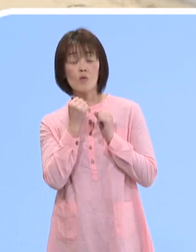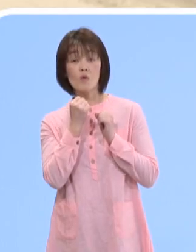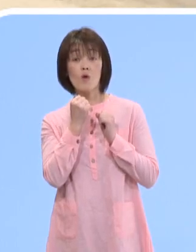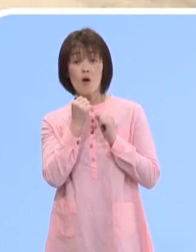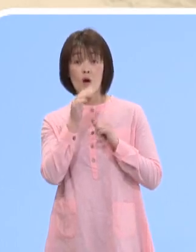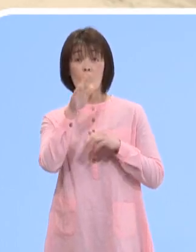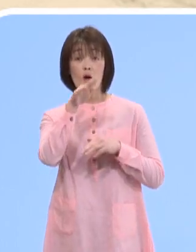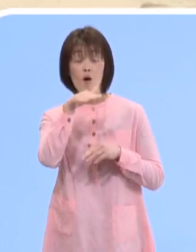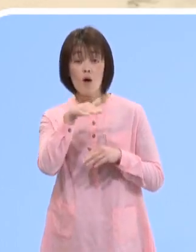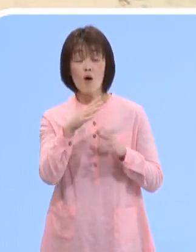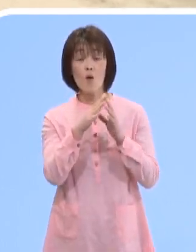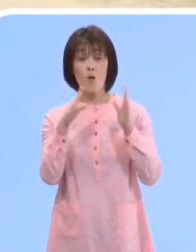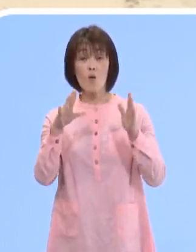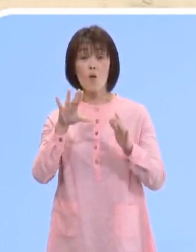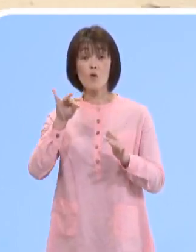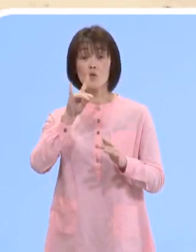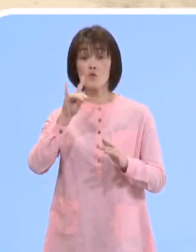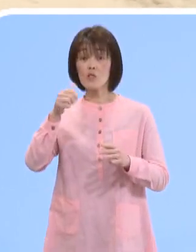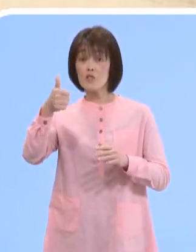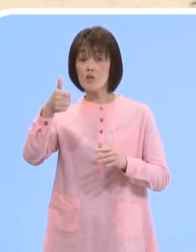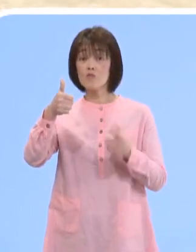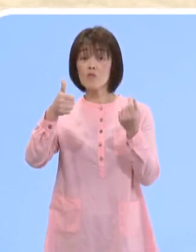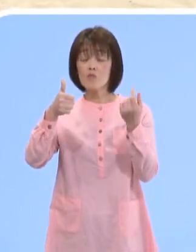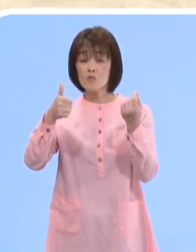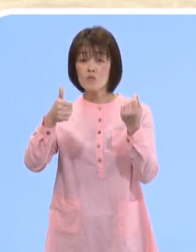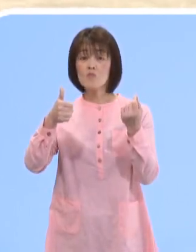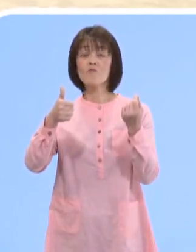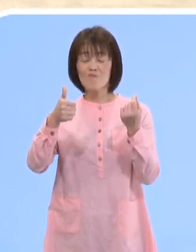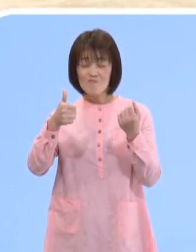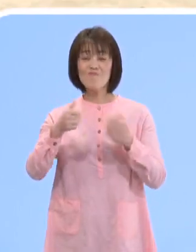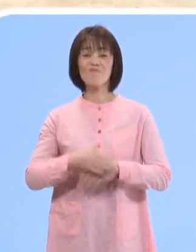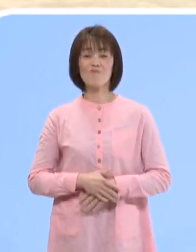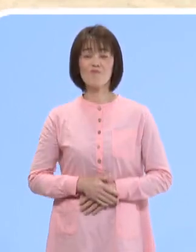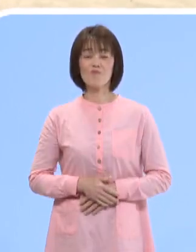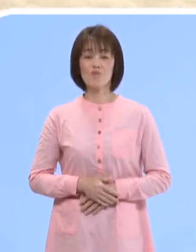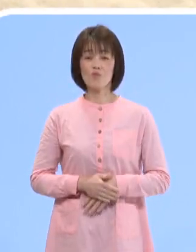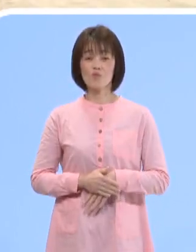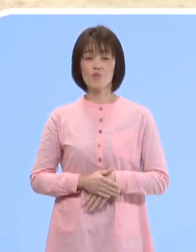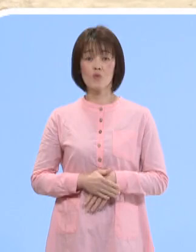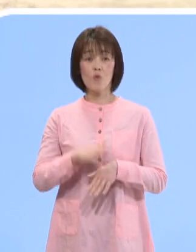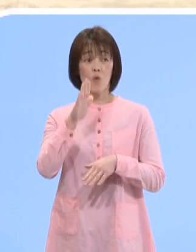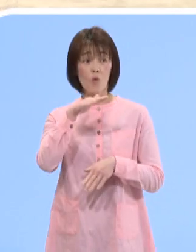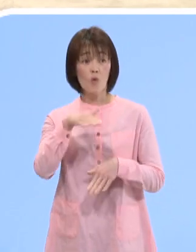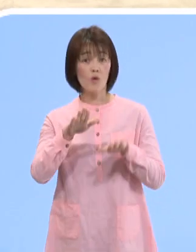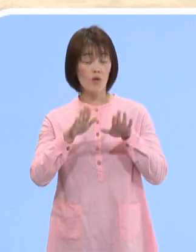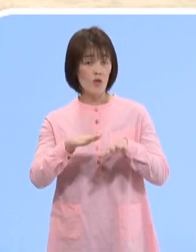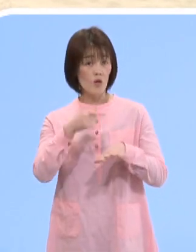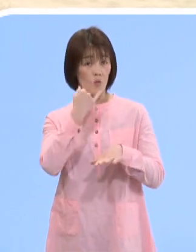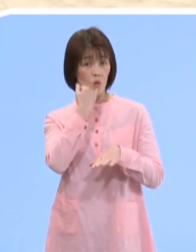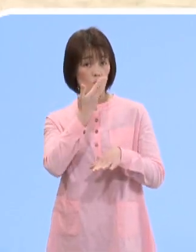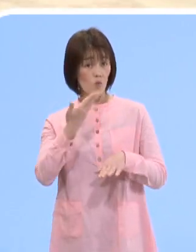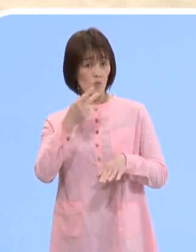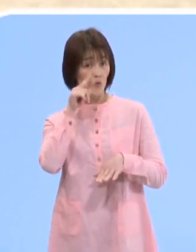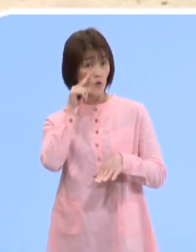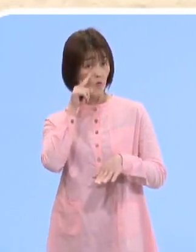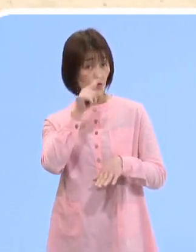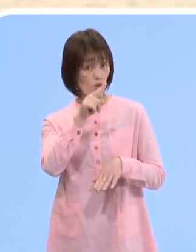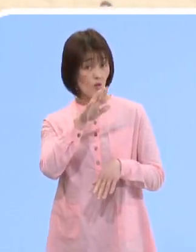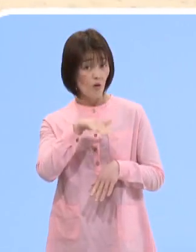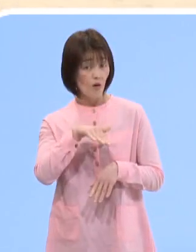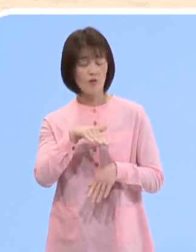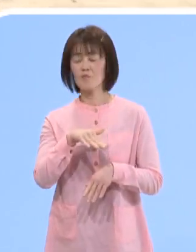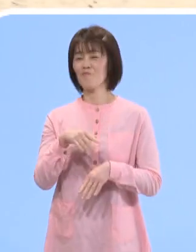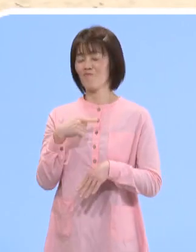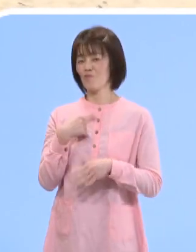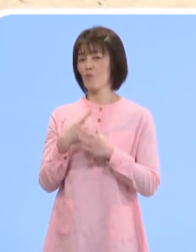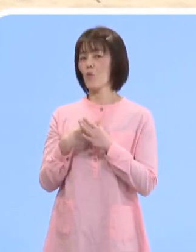かな、大杉さん、 はい、 ですよね、 はい、 いや、ここで約束いうことやったんで、 はい、 あの、今海見てはったんですか。 ちょっと